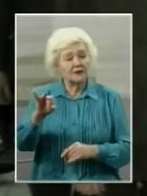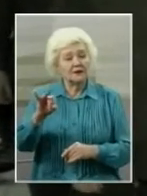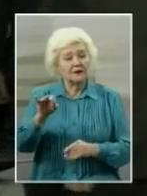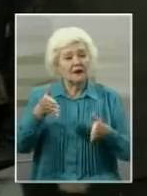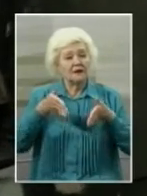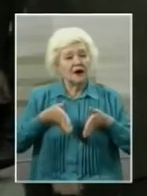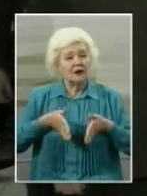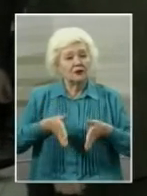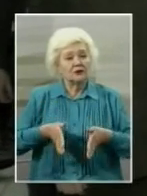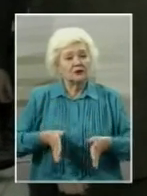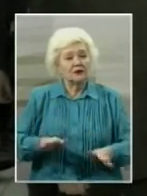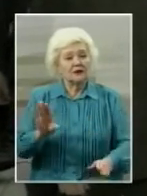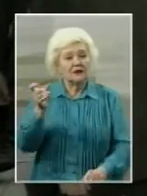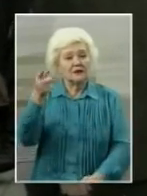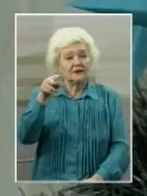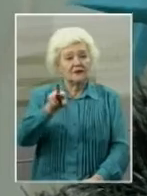Божий